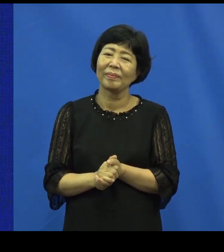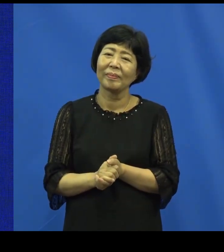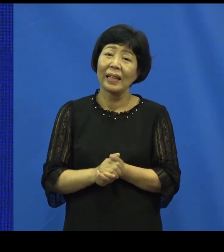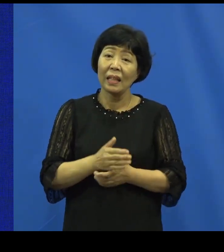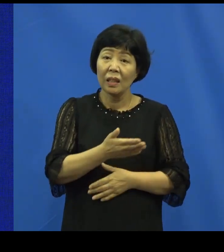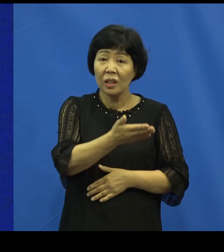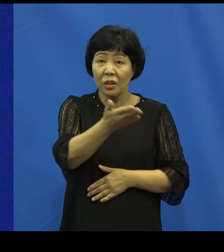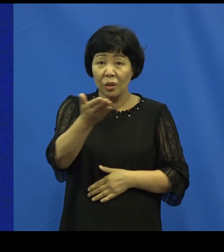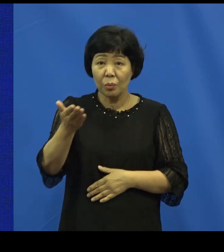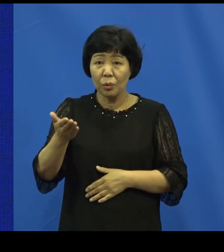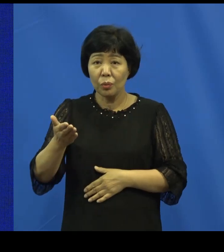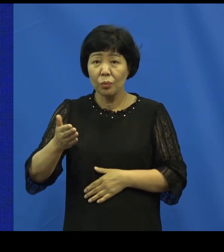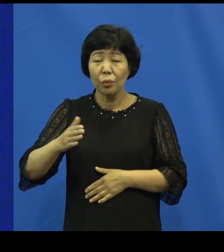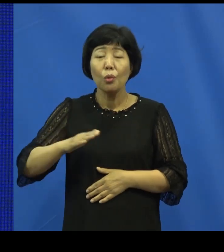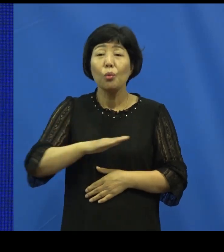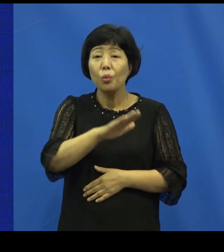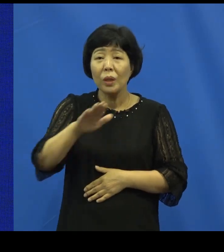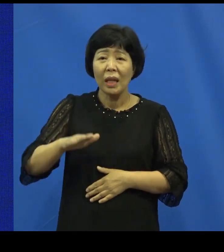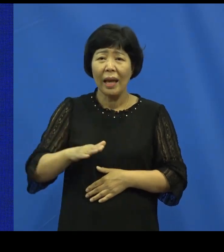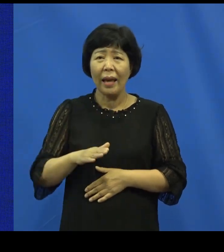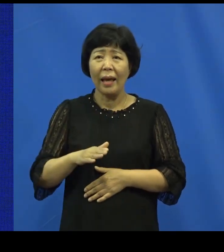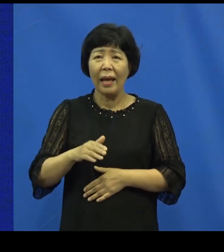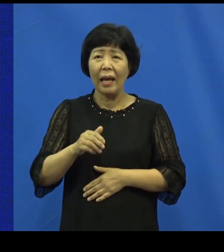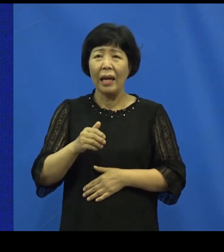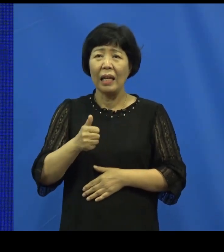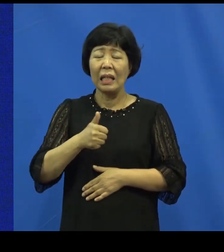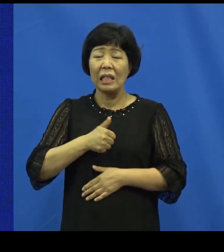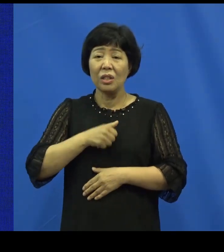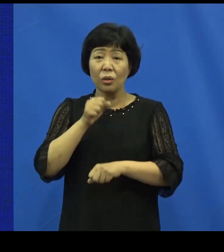여러분, 언제 우리의 정체성이 흔들립니까?